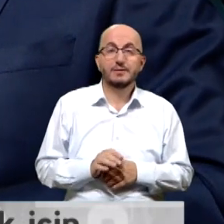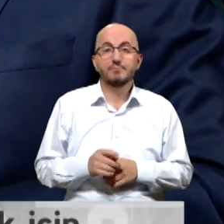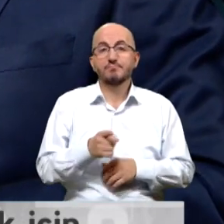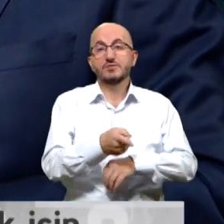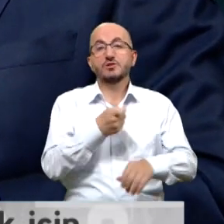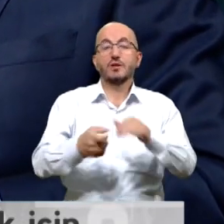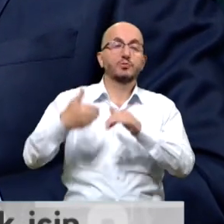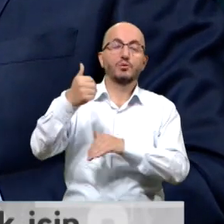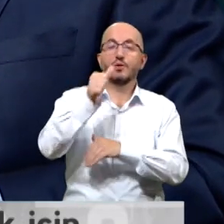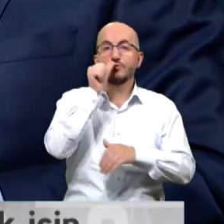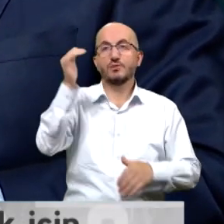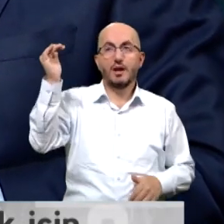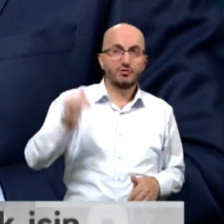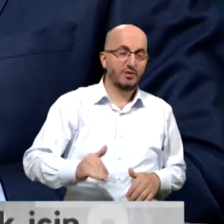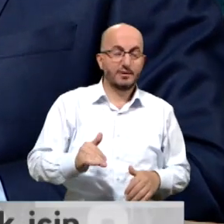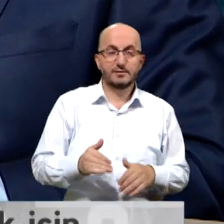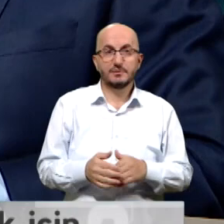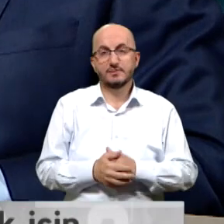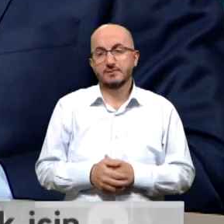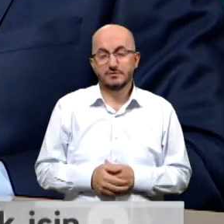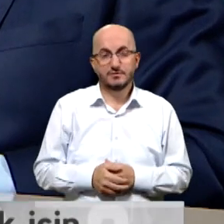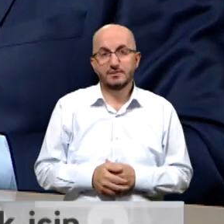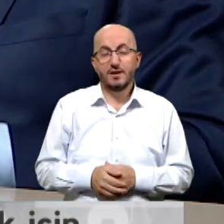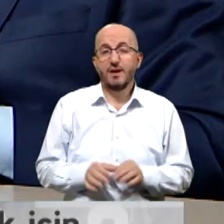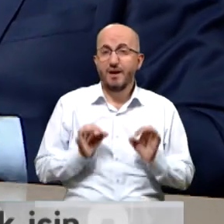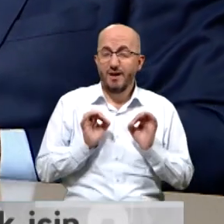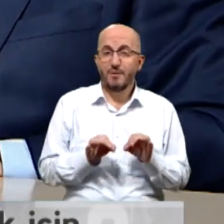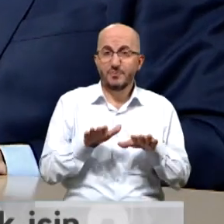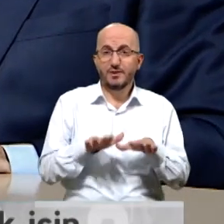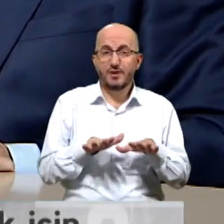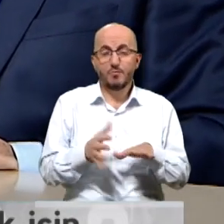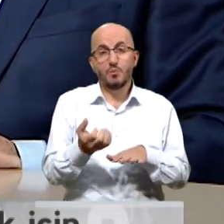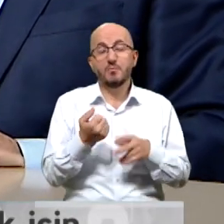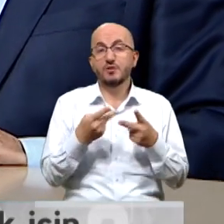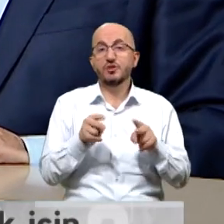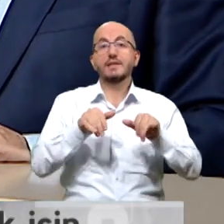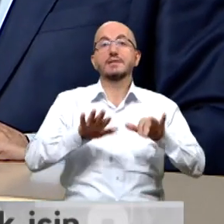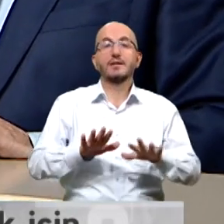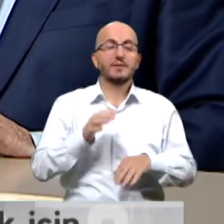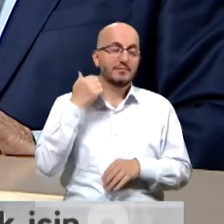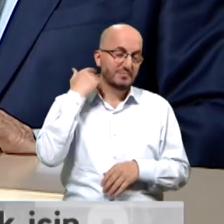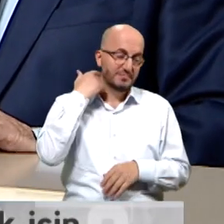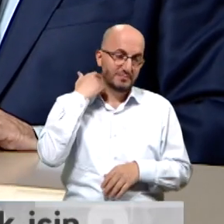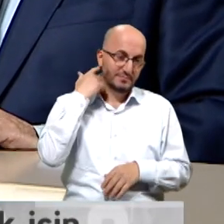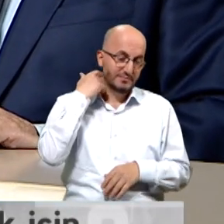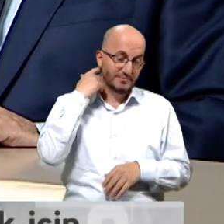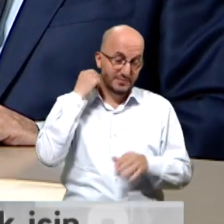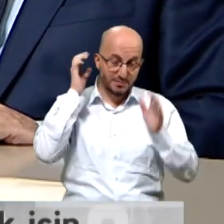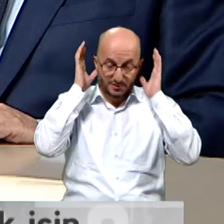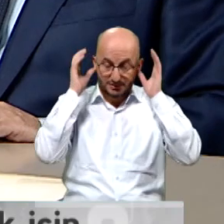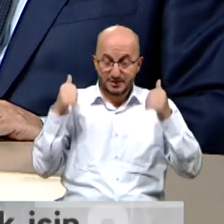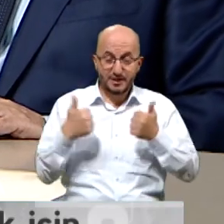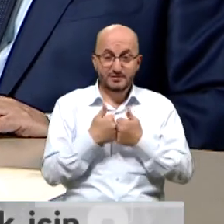su gelecek. Dolayısıyla burada hem teyemmüm almak caiz değil, zaten namazların kazaya